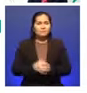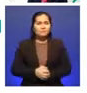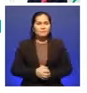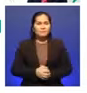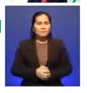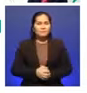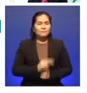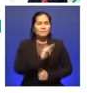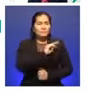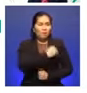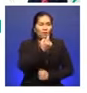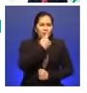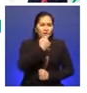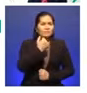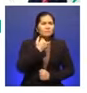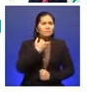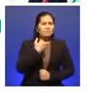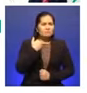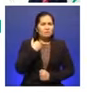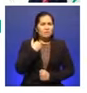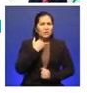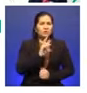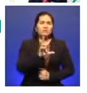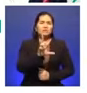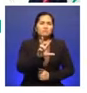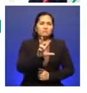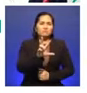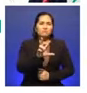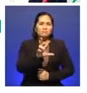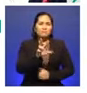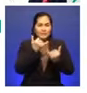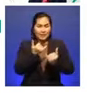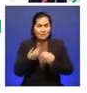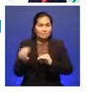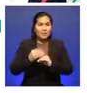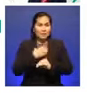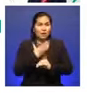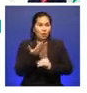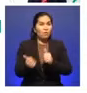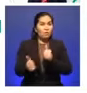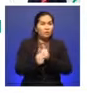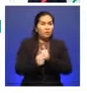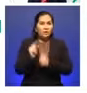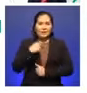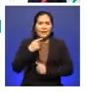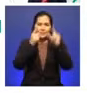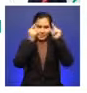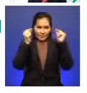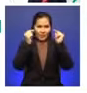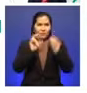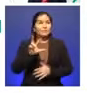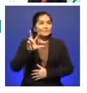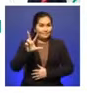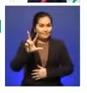กับทันตบุคลากรที่มีอยู่ในพื้นที่ดูแลอยู่3คนเราจึงหาผู้ช่วยค่ะดูไปที่พยาบาลมีพยาบาลอยู่3